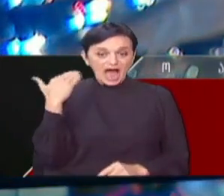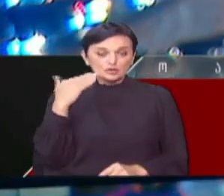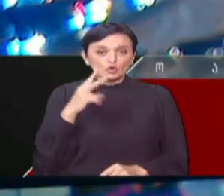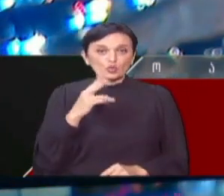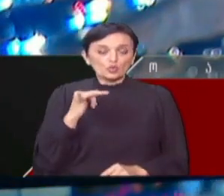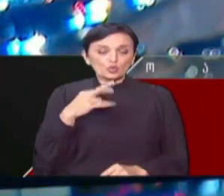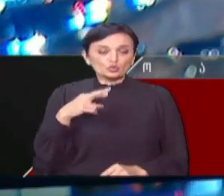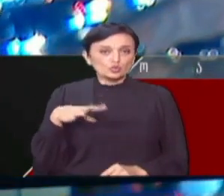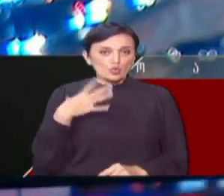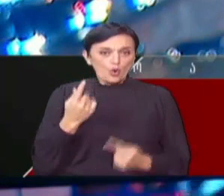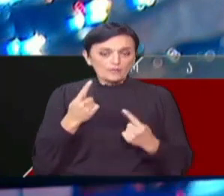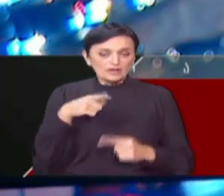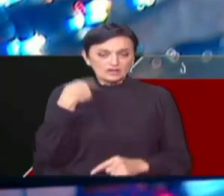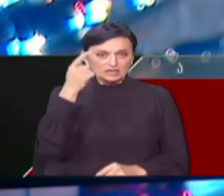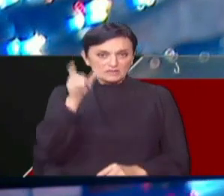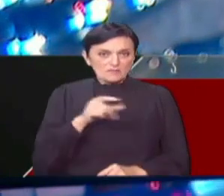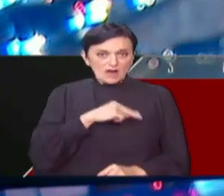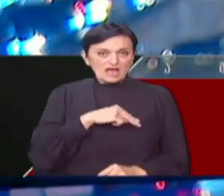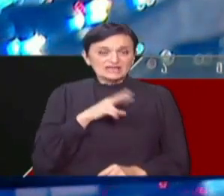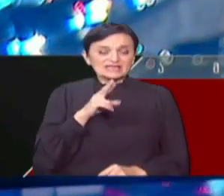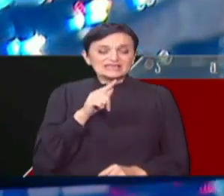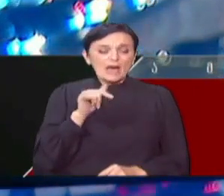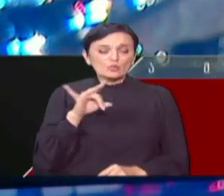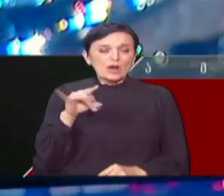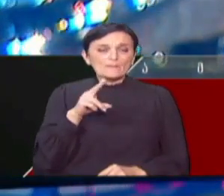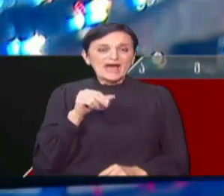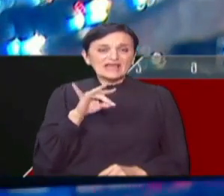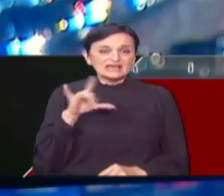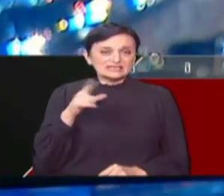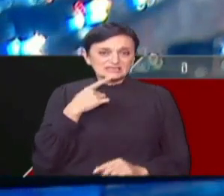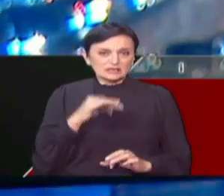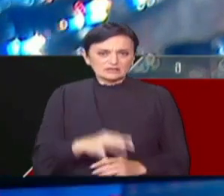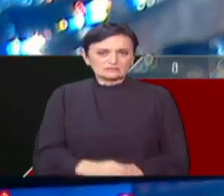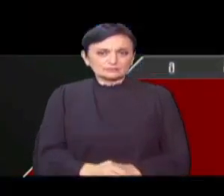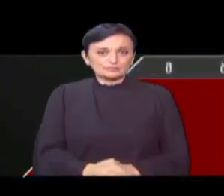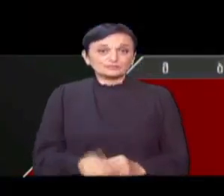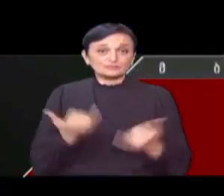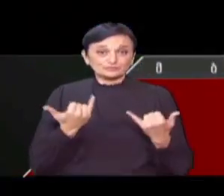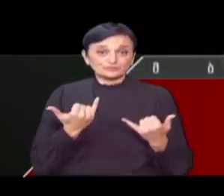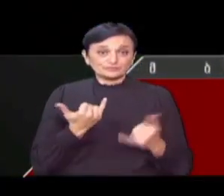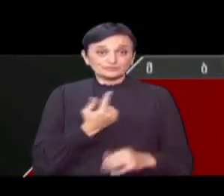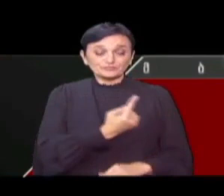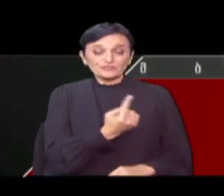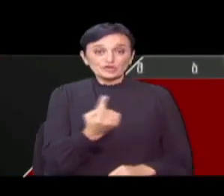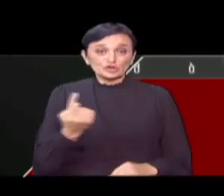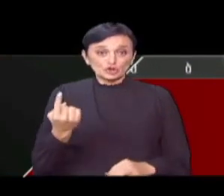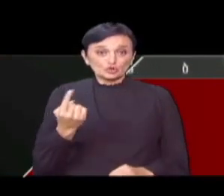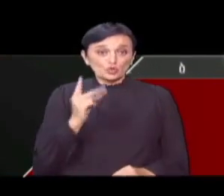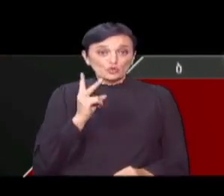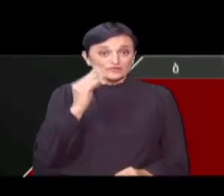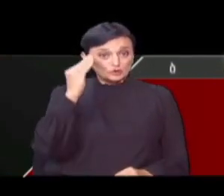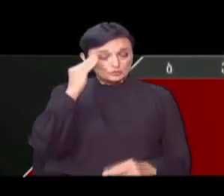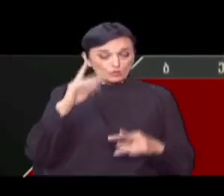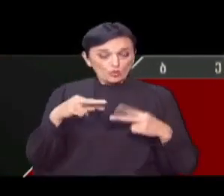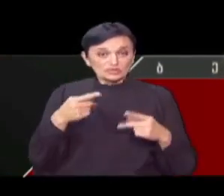კუდის ყოფილი მაღალჩინოსანი თეიმურაზ პატარიძე დაასახელა. Დღეს თითოეულმა მათგანმა, მათ შორის ვინც პოზიცია